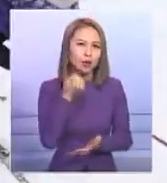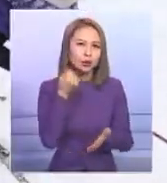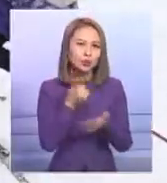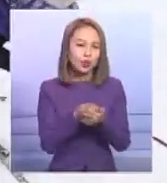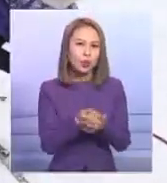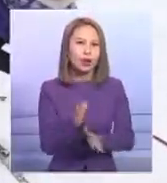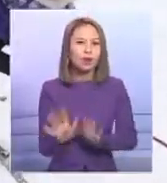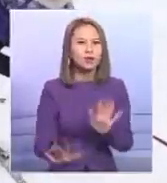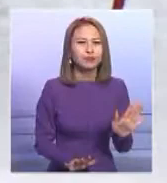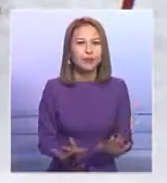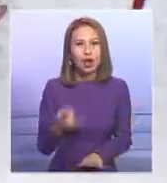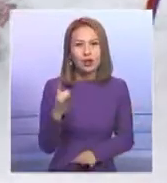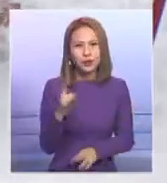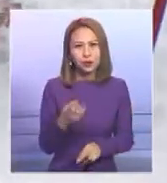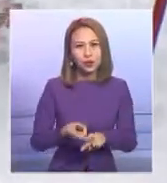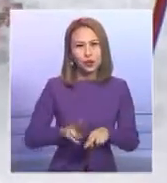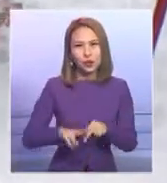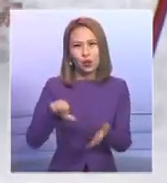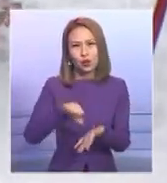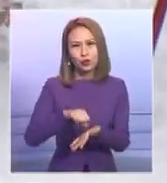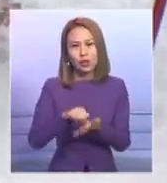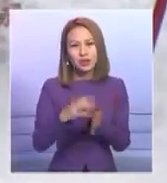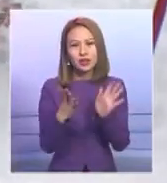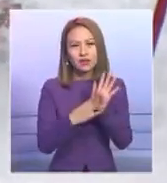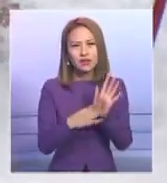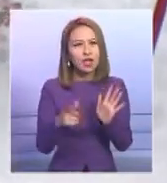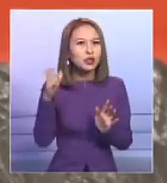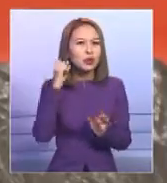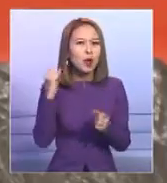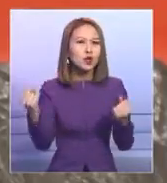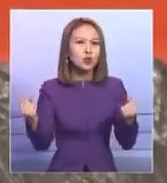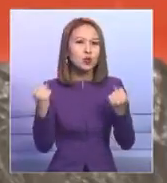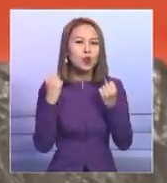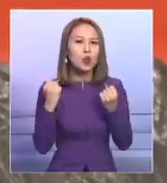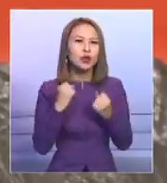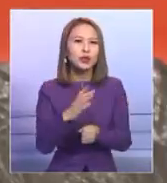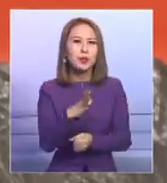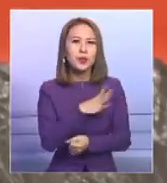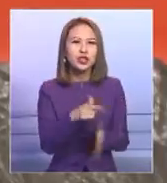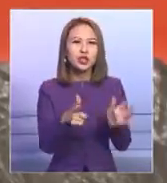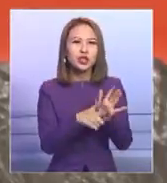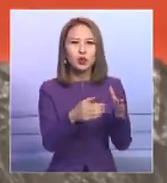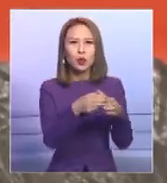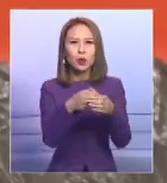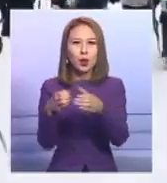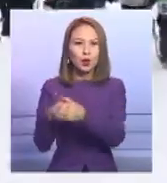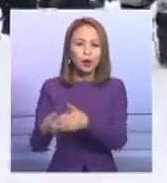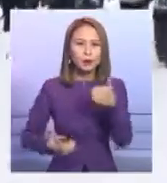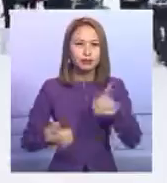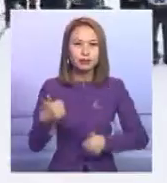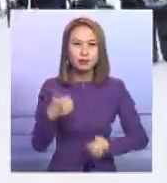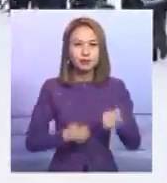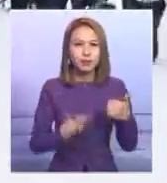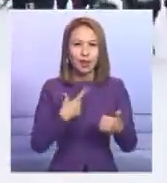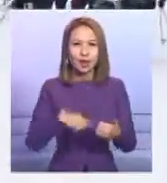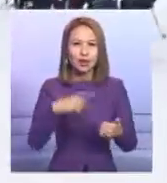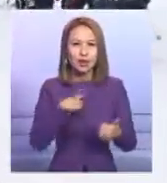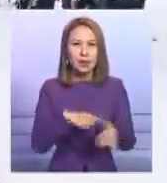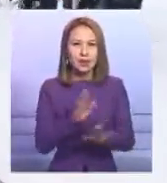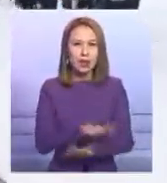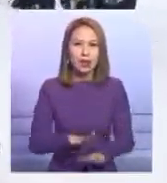еңбектеген балаға дейін бар, ең кішкентайының жасы 9-да. Спортшылар жас шамасына қарай 7 топқа бөлініп өзара мықтыны